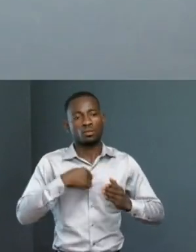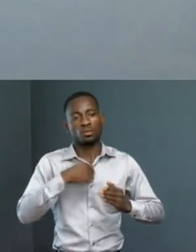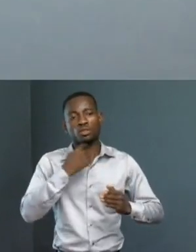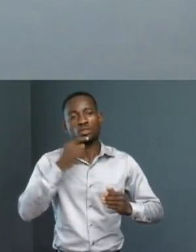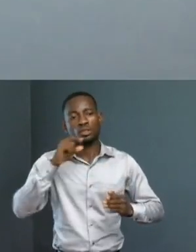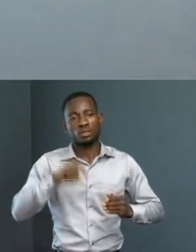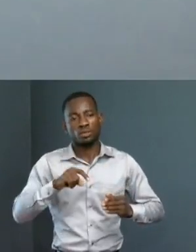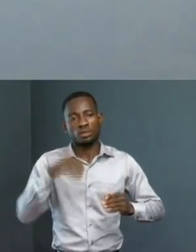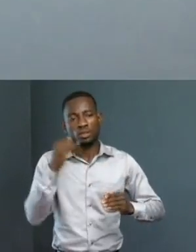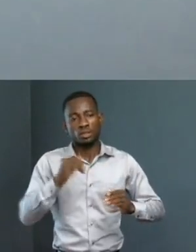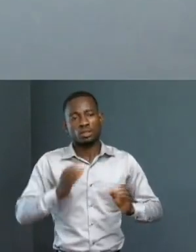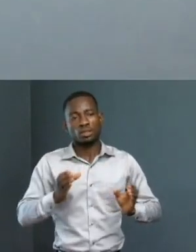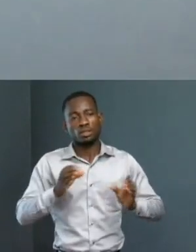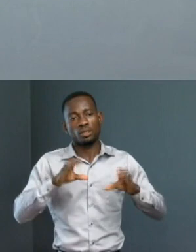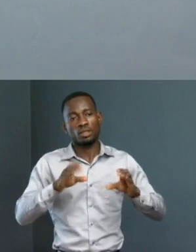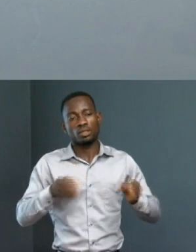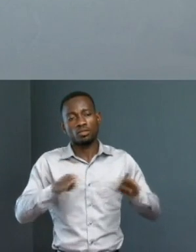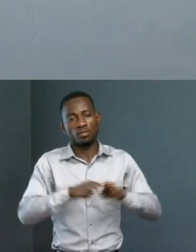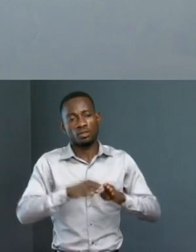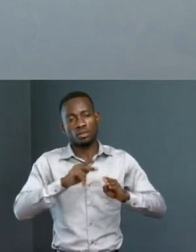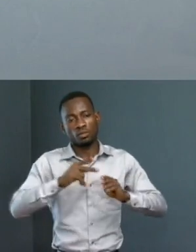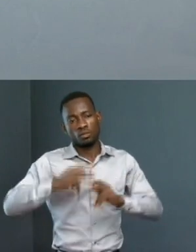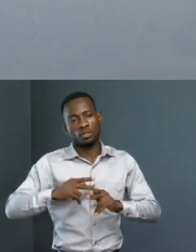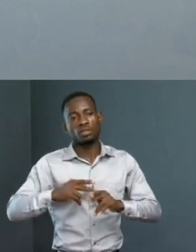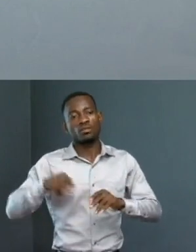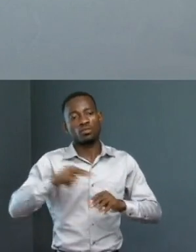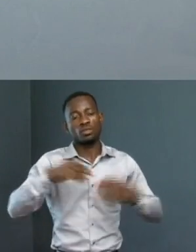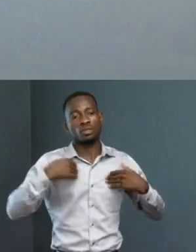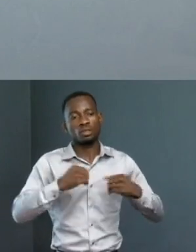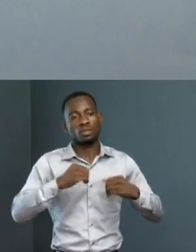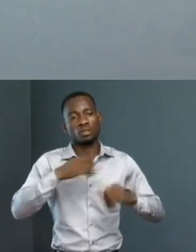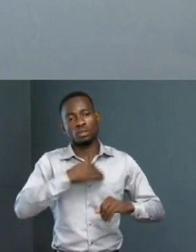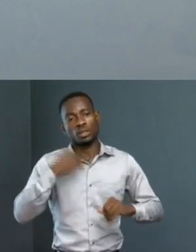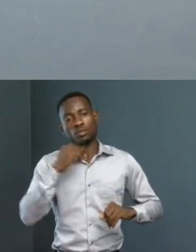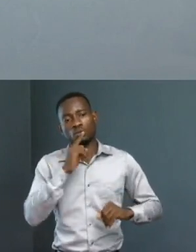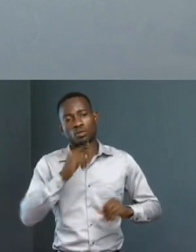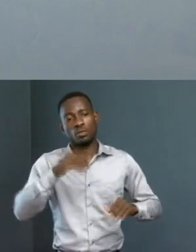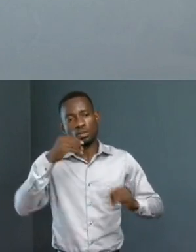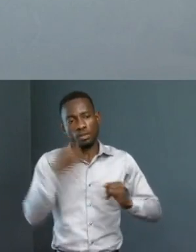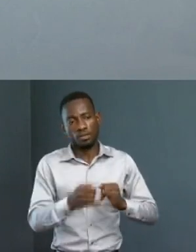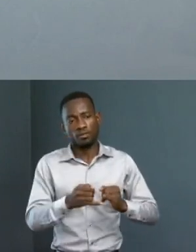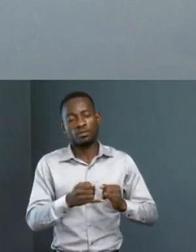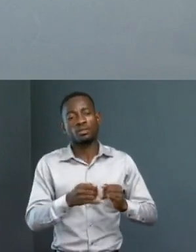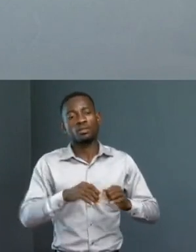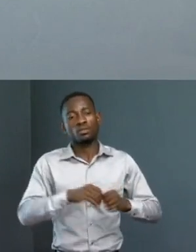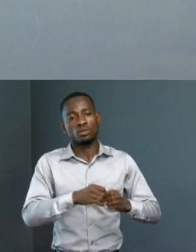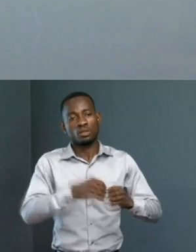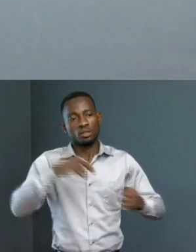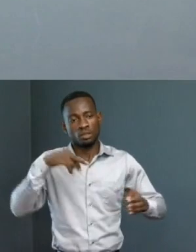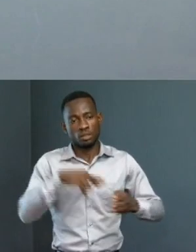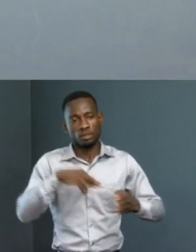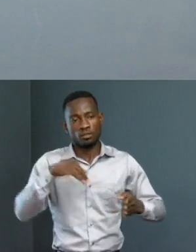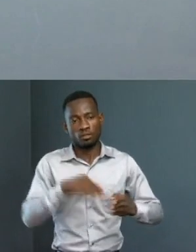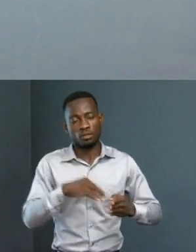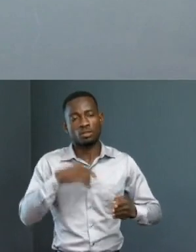si les classes sont fermées, c'est pour préserver votre santé et nous sommes arrivés à la fin de cette révision. Il